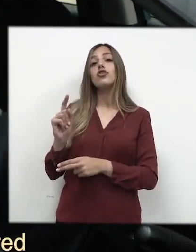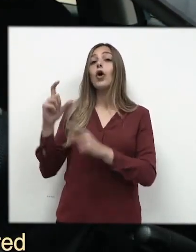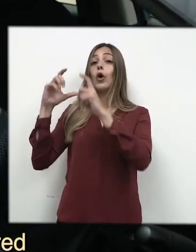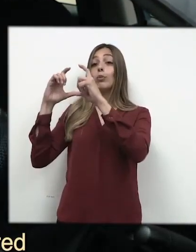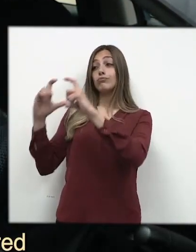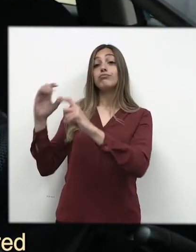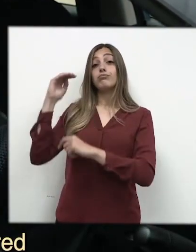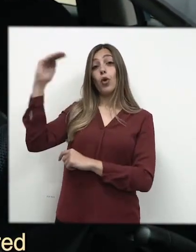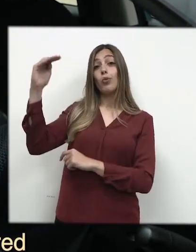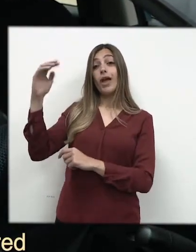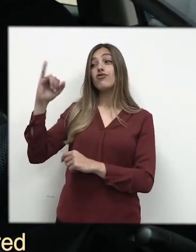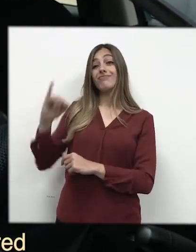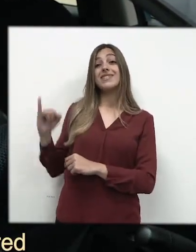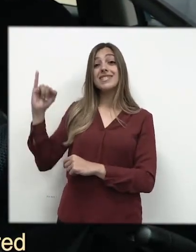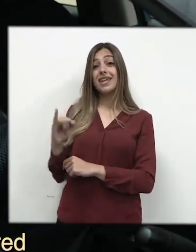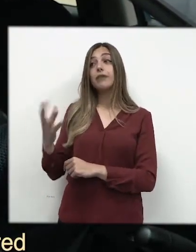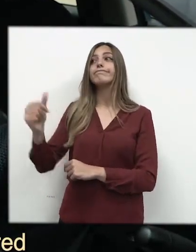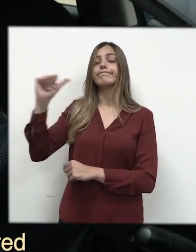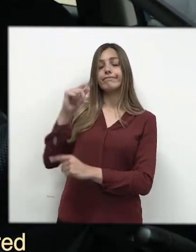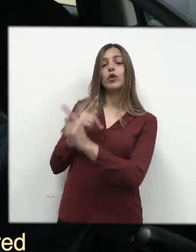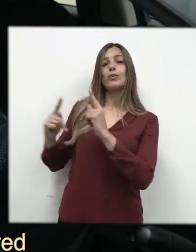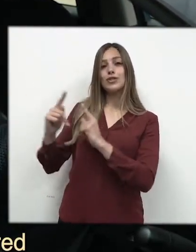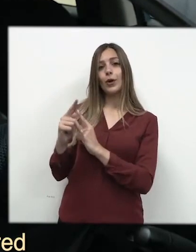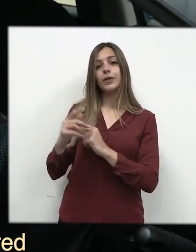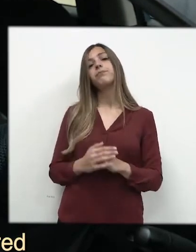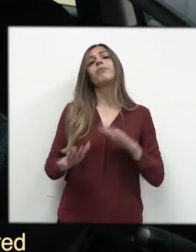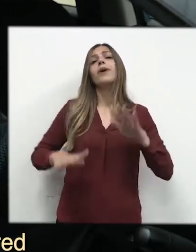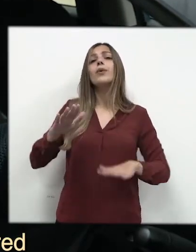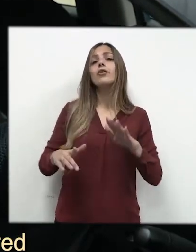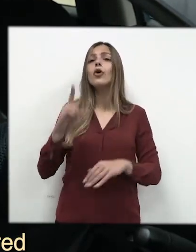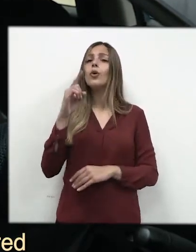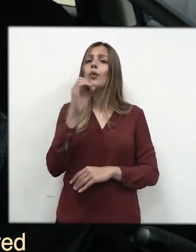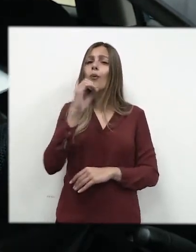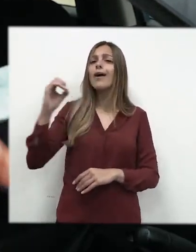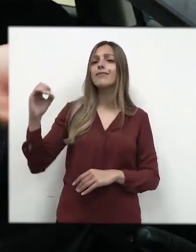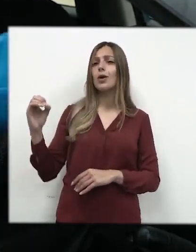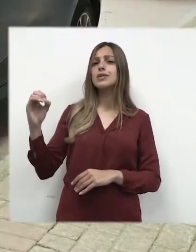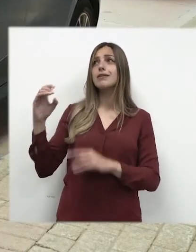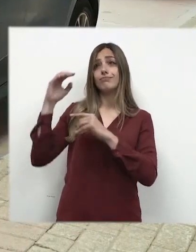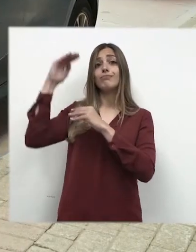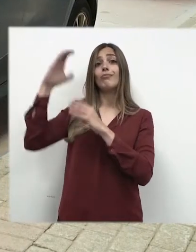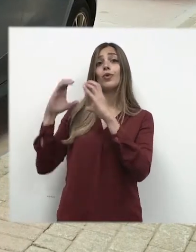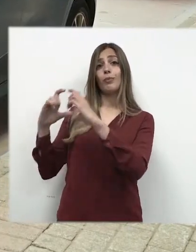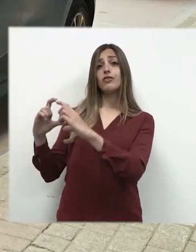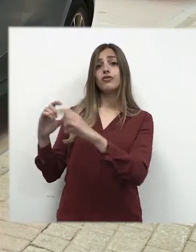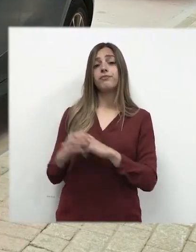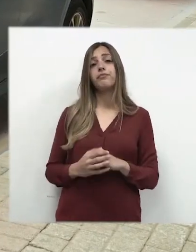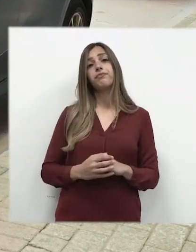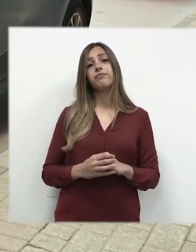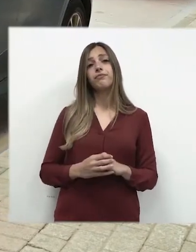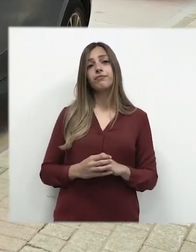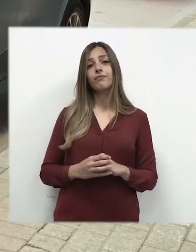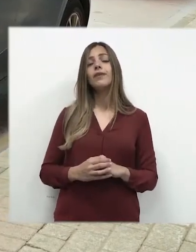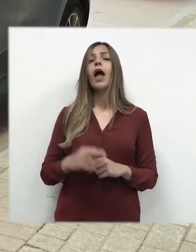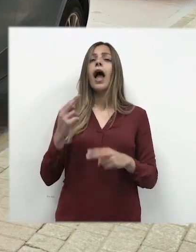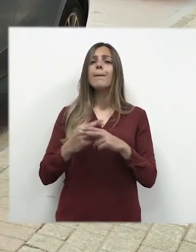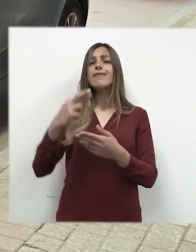l-sena l-uhra li jgħu il-ritornati blue badge skaduti li kienu għadu fil-deħin fil-fadġew il-ritornati madwar 1